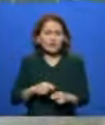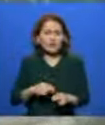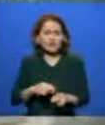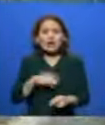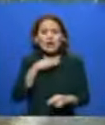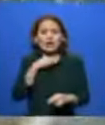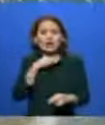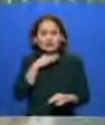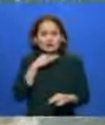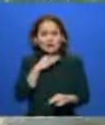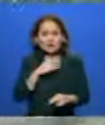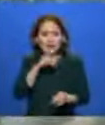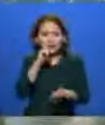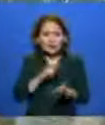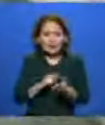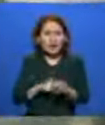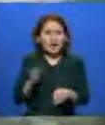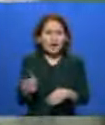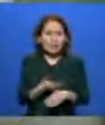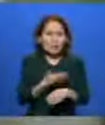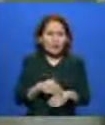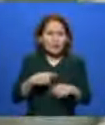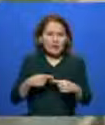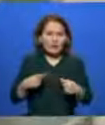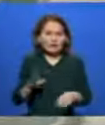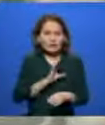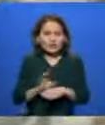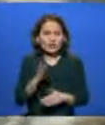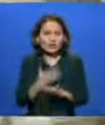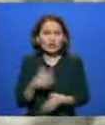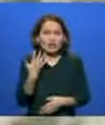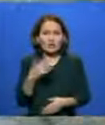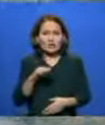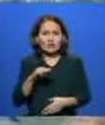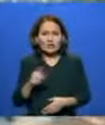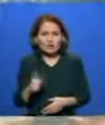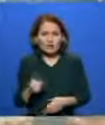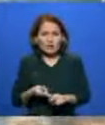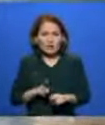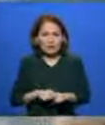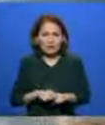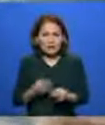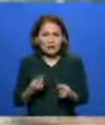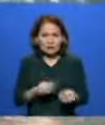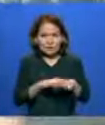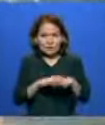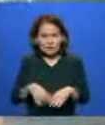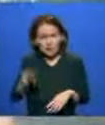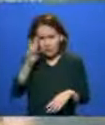дейін пайдаға жаратылмақ. Мемлекет шығарылатын еттің әр келісін 50 теңгеден субсидиялайды.